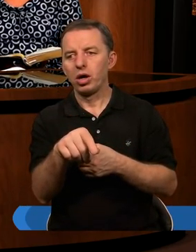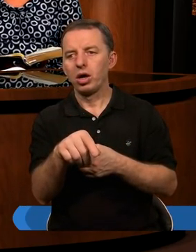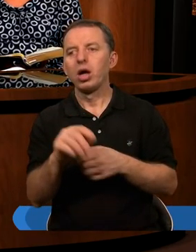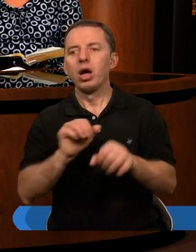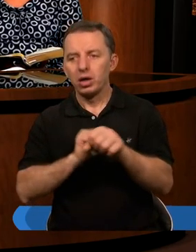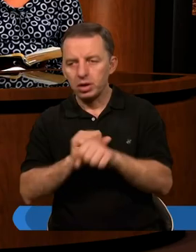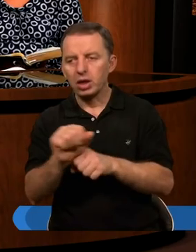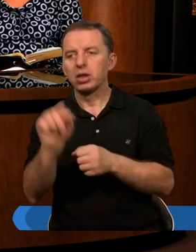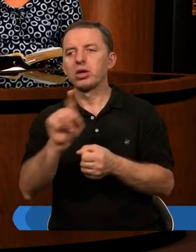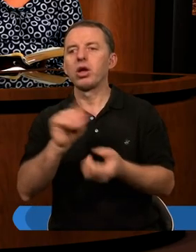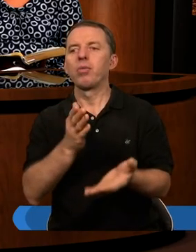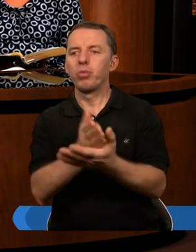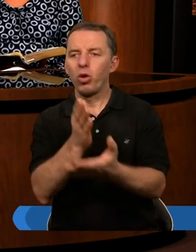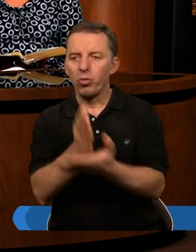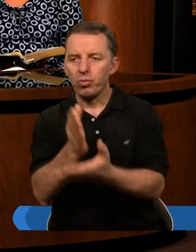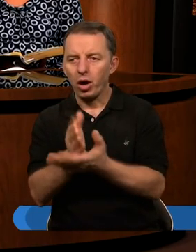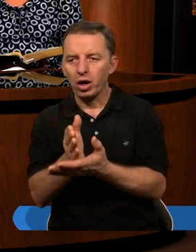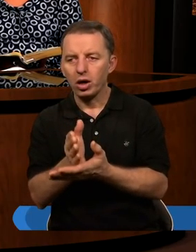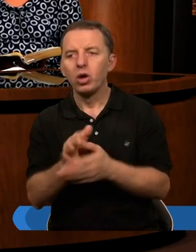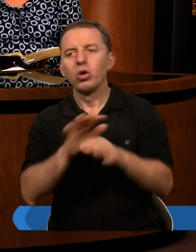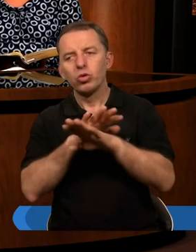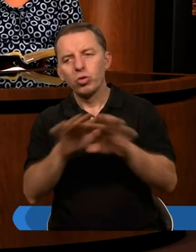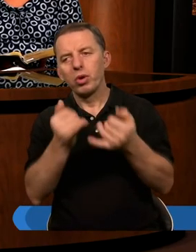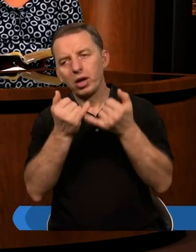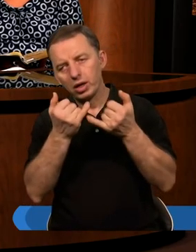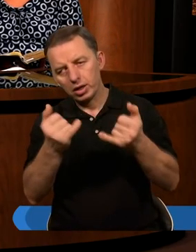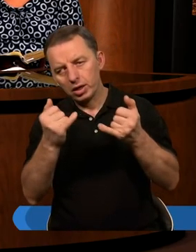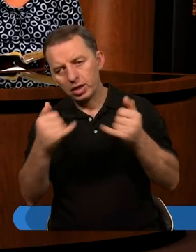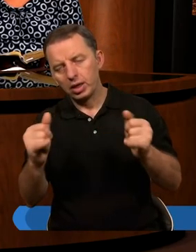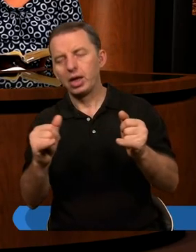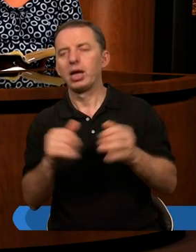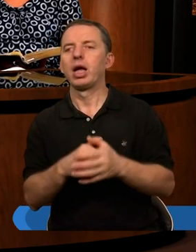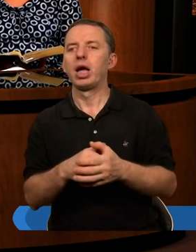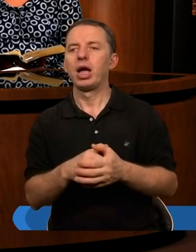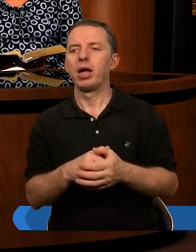że jest, pomagam, to zupełnie jest inna.